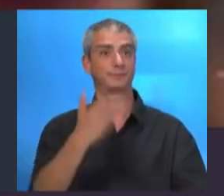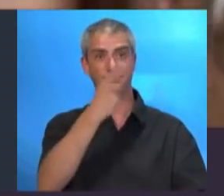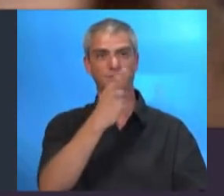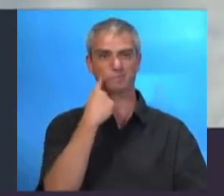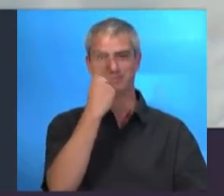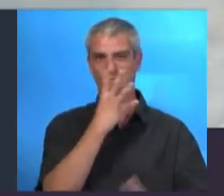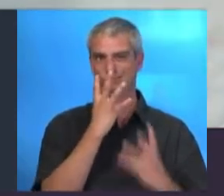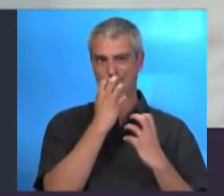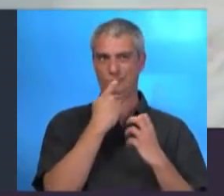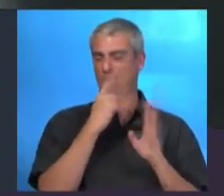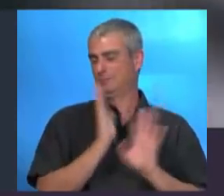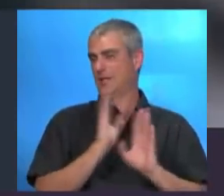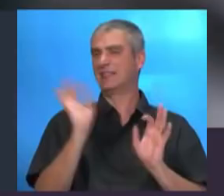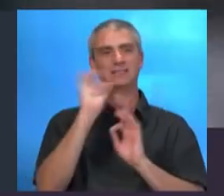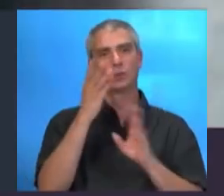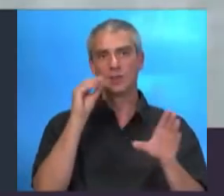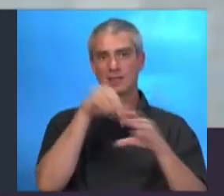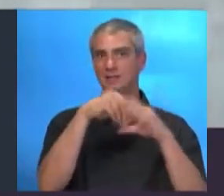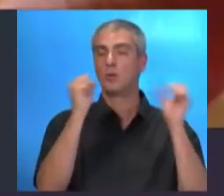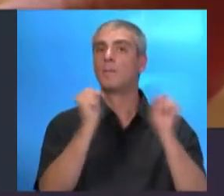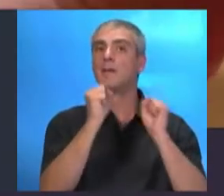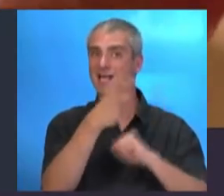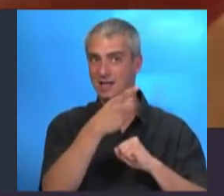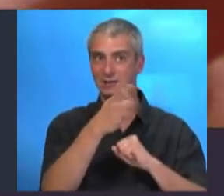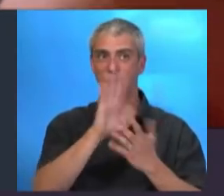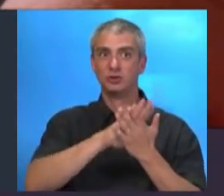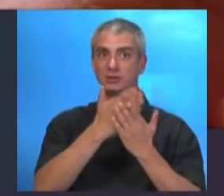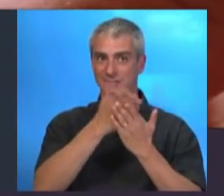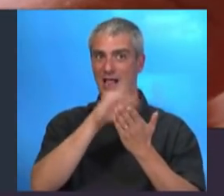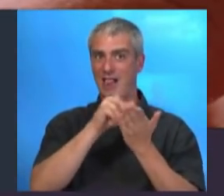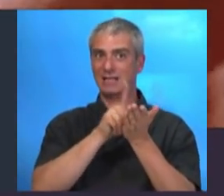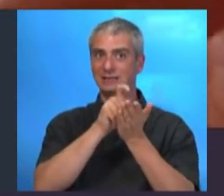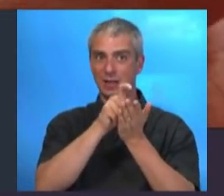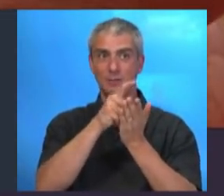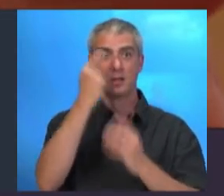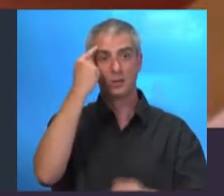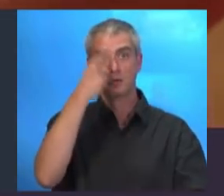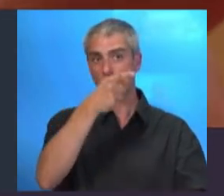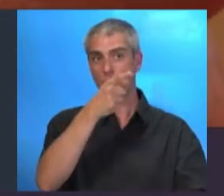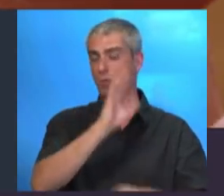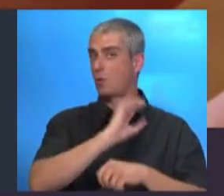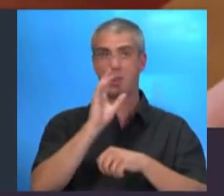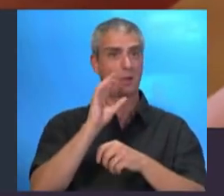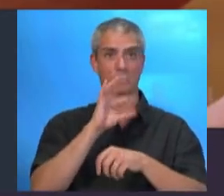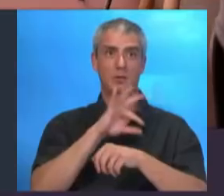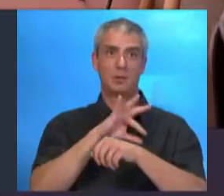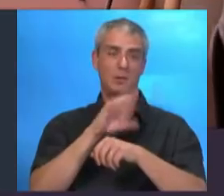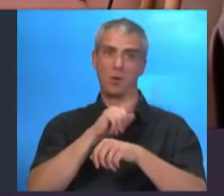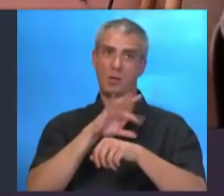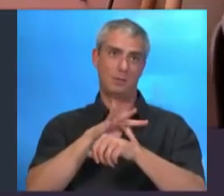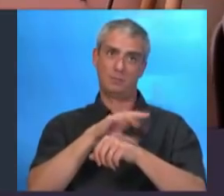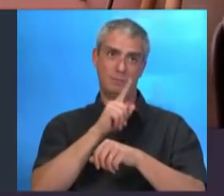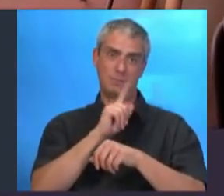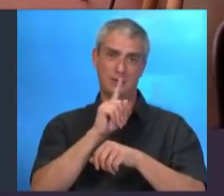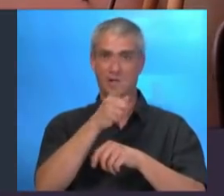את הפרצוף ונשבעים שאין סיכוי שתכניסו למקרר שניצל על בסיס זחלים, דעו שהוא נחשב פרווה ולא כשר.